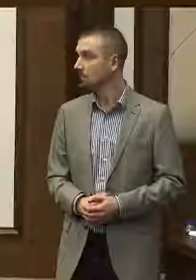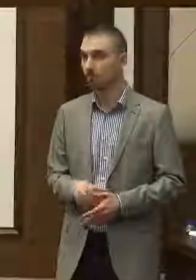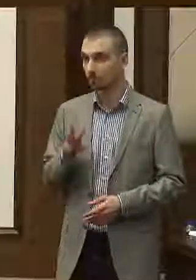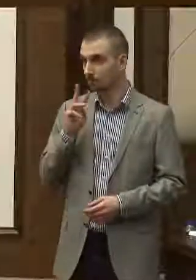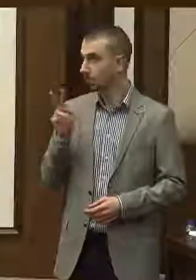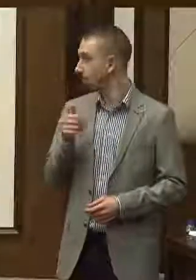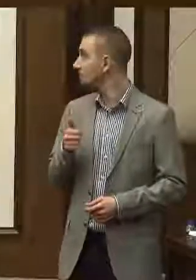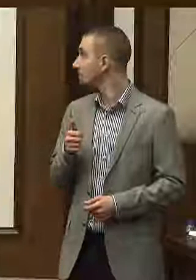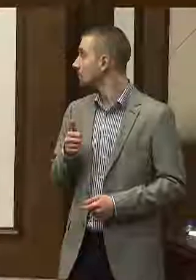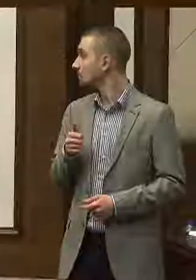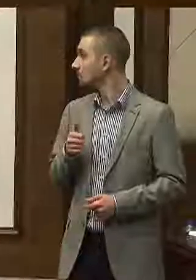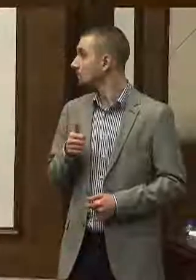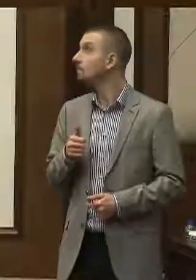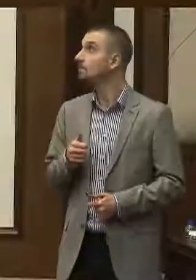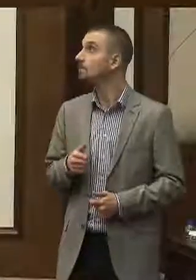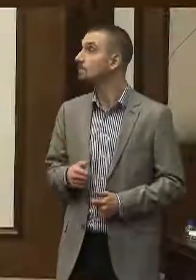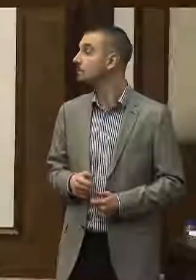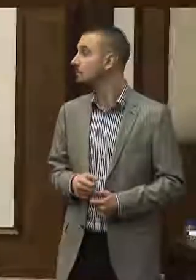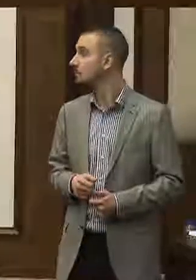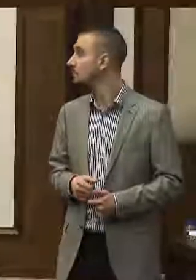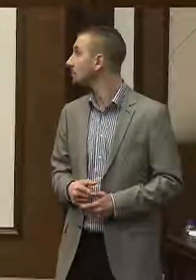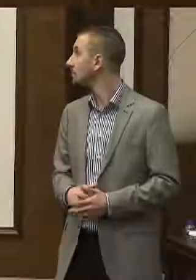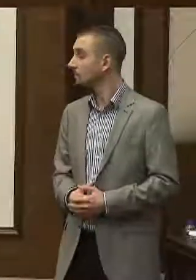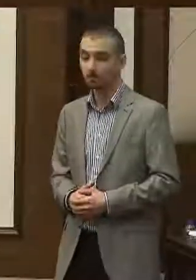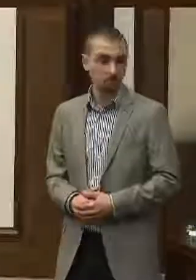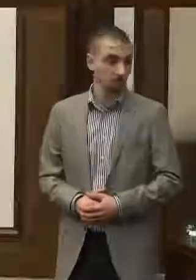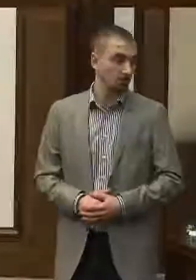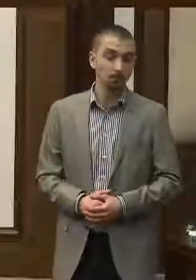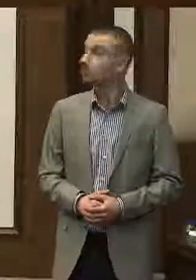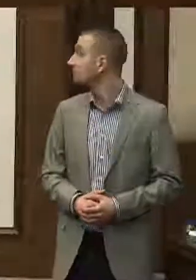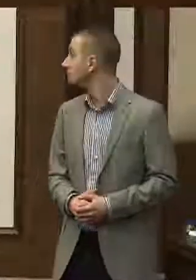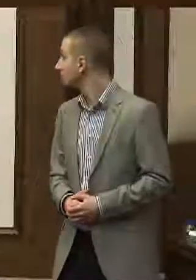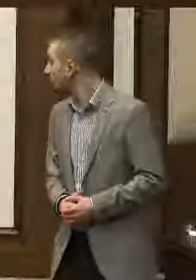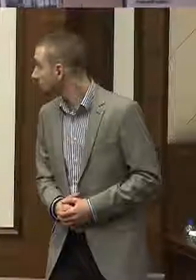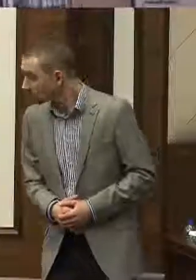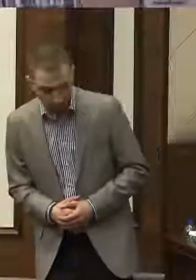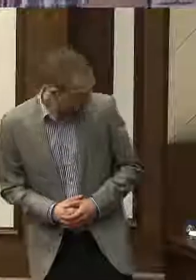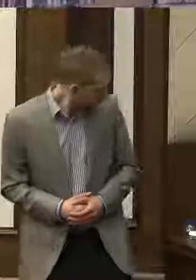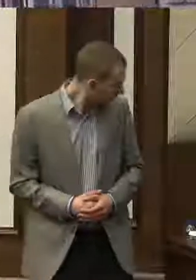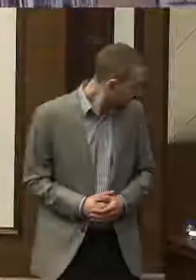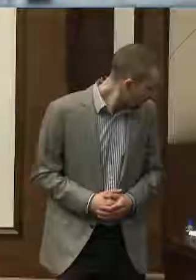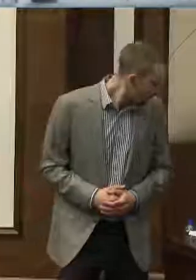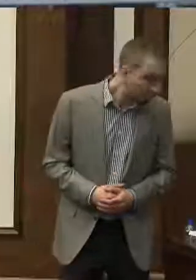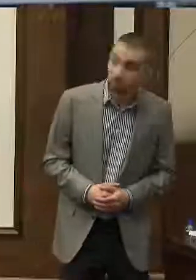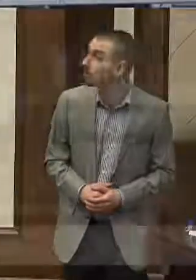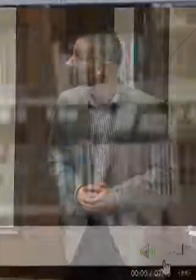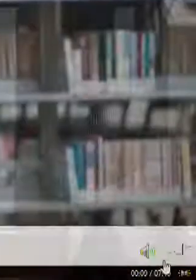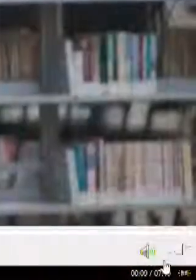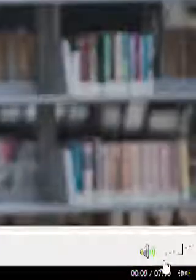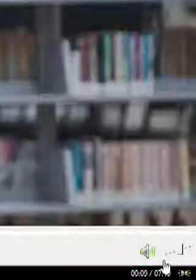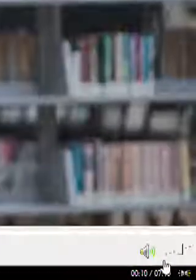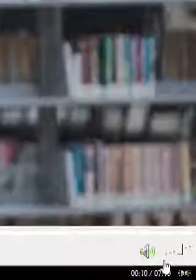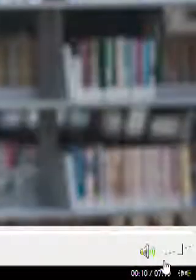Görebiliyor musunuz arkadaşlar? Hiçbir başarının tesadüf olmadığı Mutluluk Şehri Büyükçekmece. Belediye Başkanımız Doktor